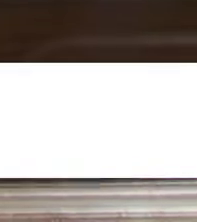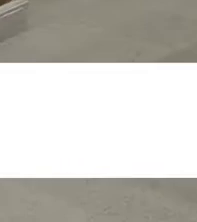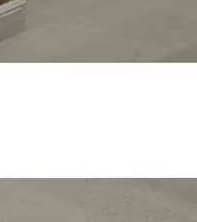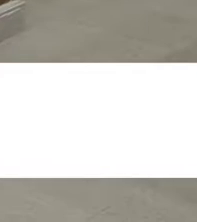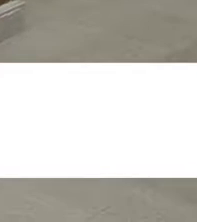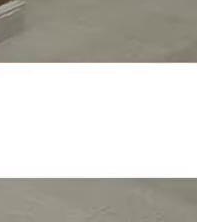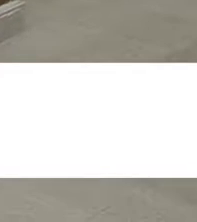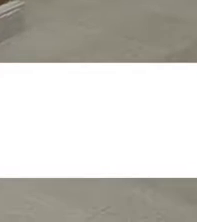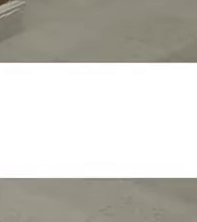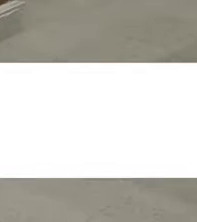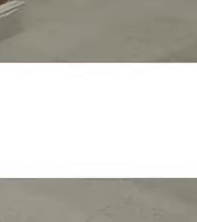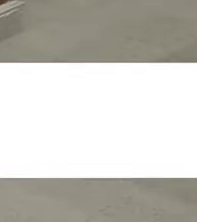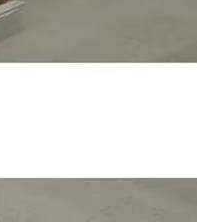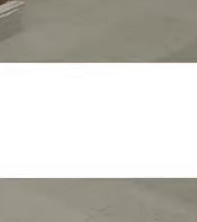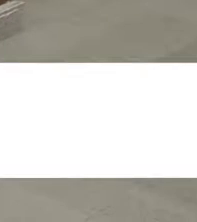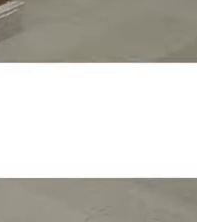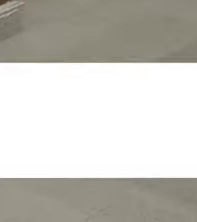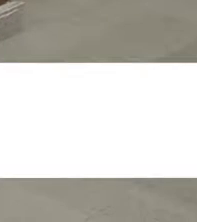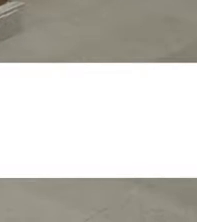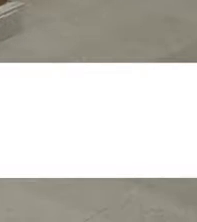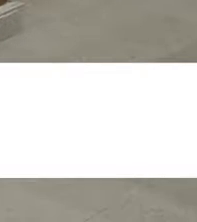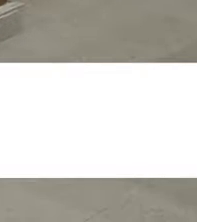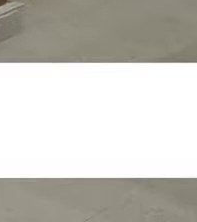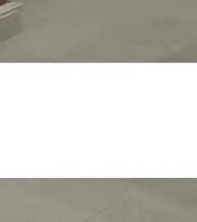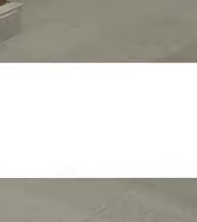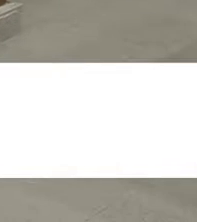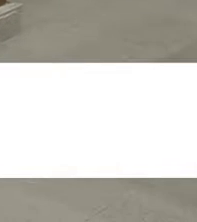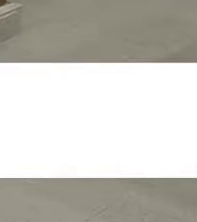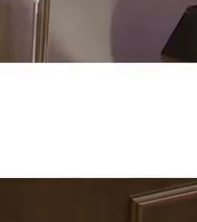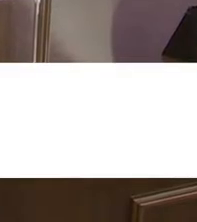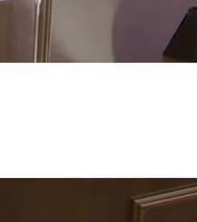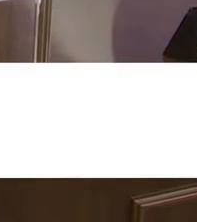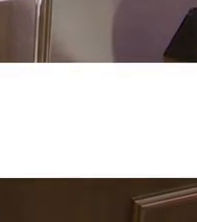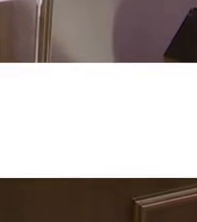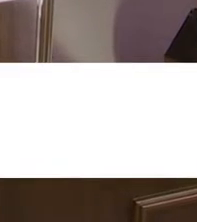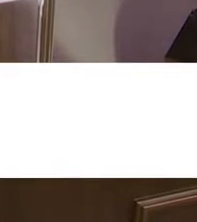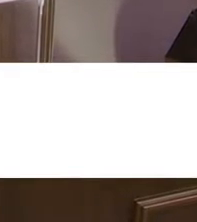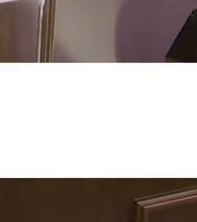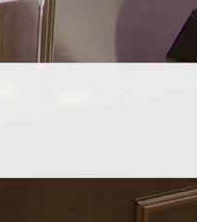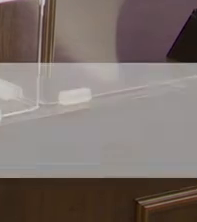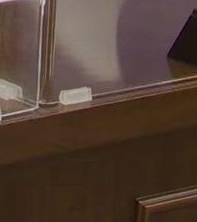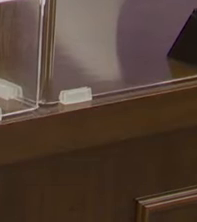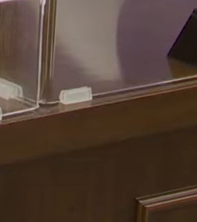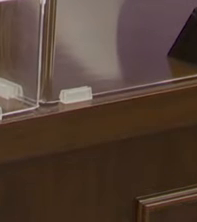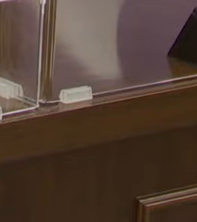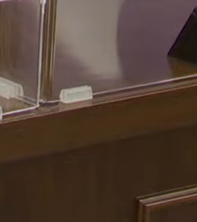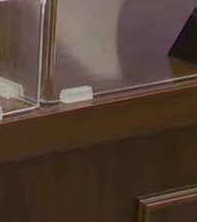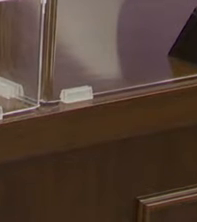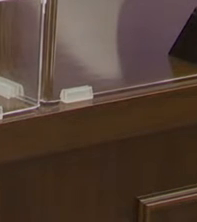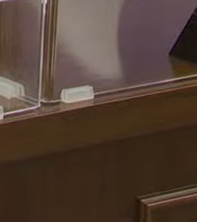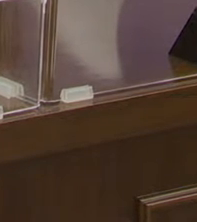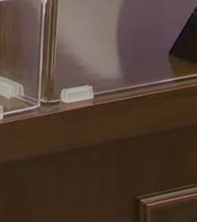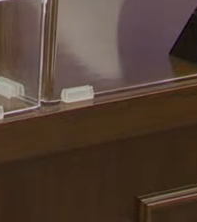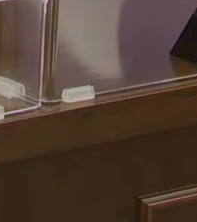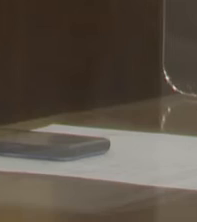제 284회 서울특별시 강소 거의 회 임시회가 지난 17일 1차 본회의 로 계획했습니다